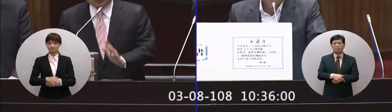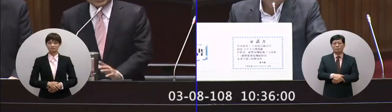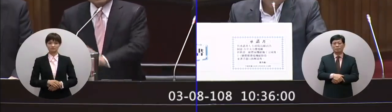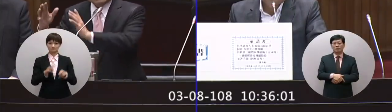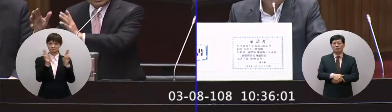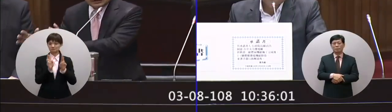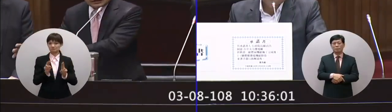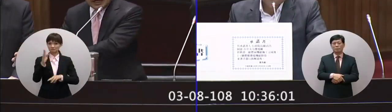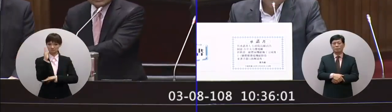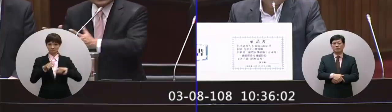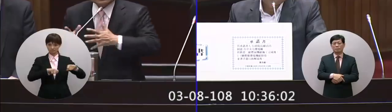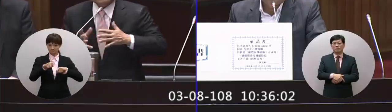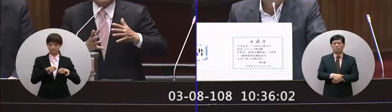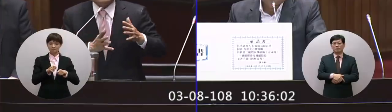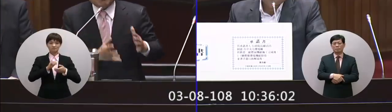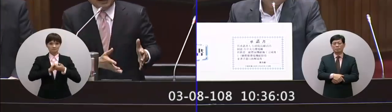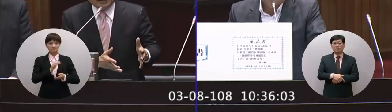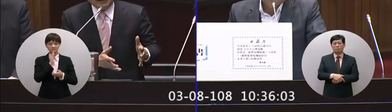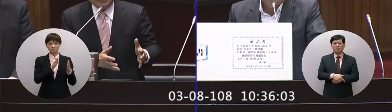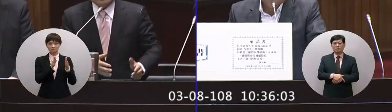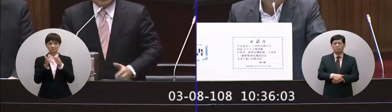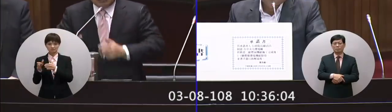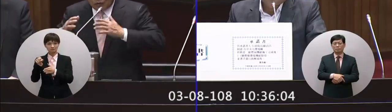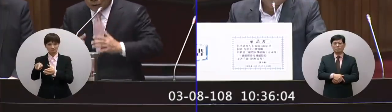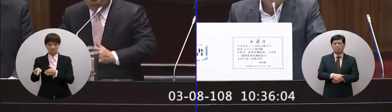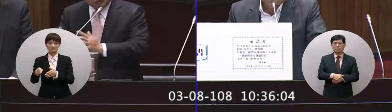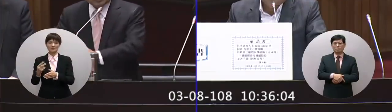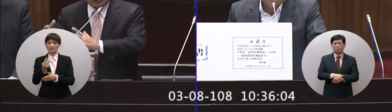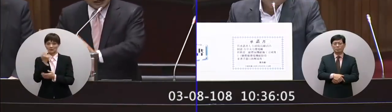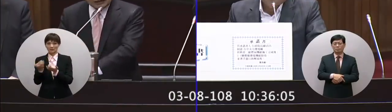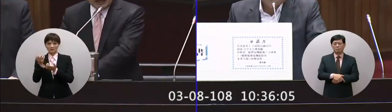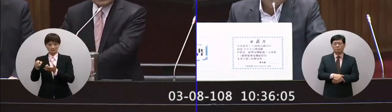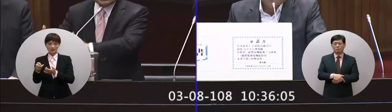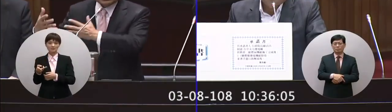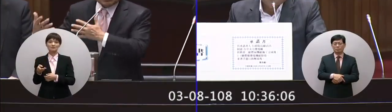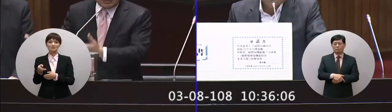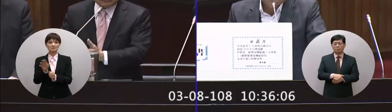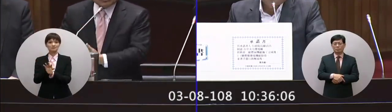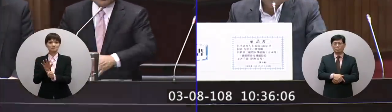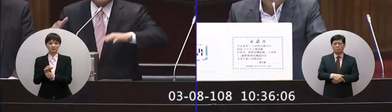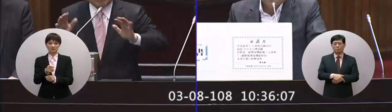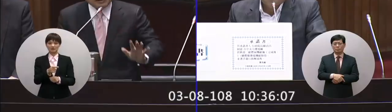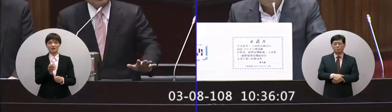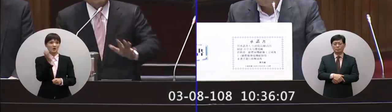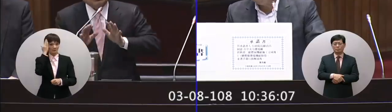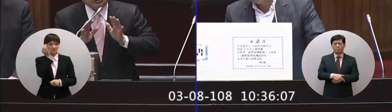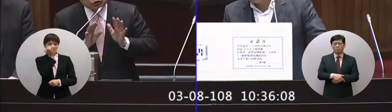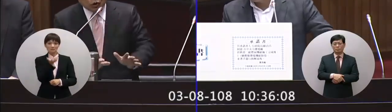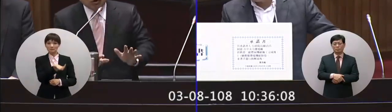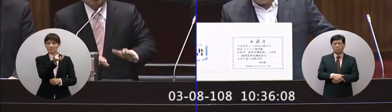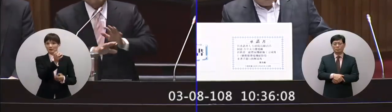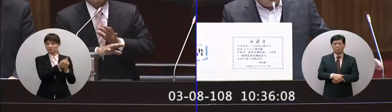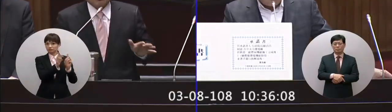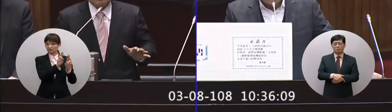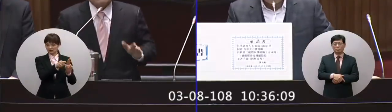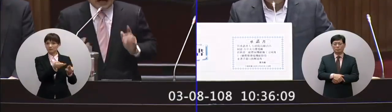定是走向以燃气取代燃煤，那我们一步一步走，当燃气机组好的时候，燃煤机组